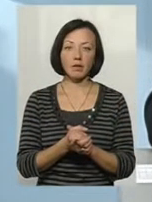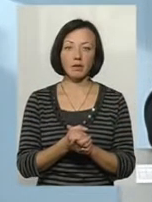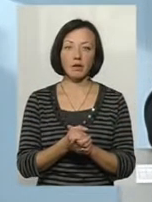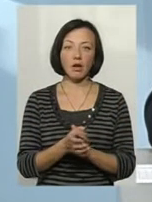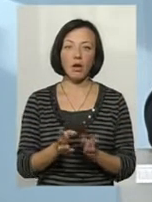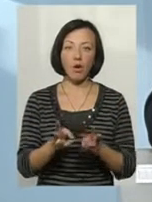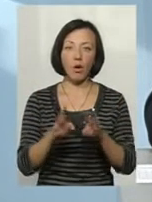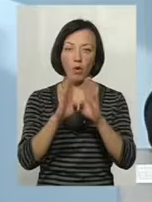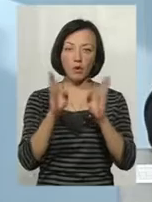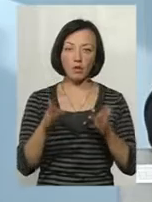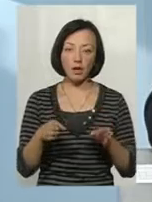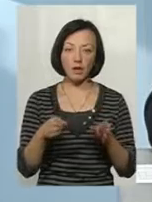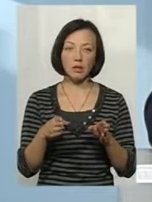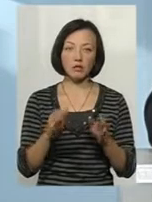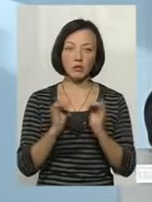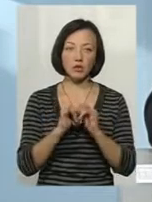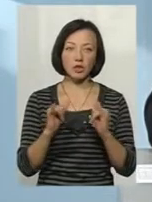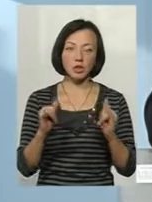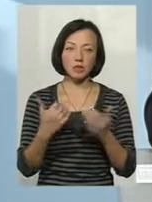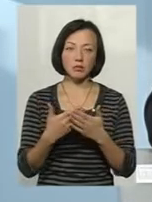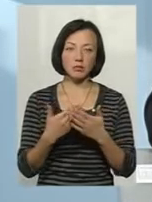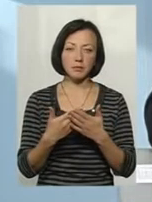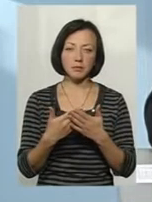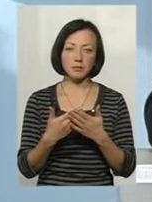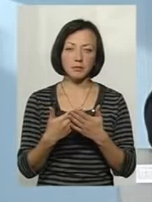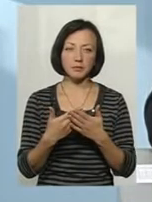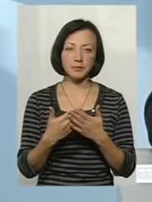Котел, самий такий поширений, десь